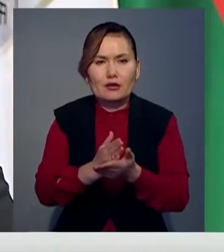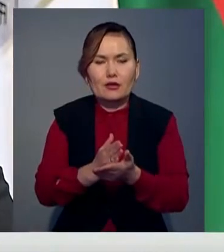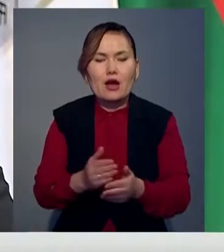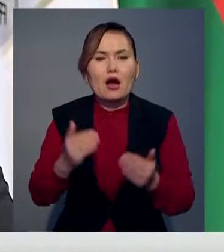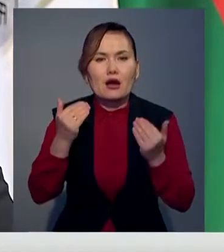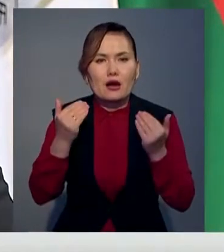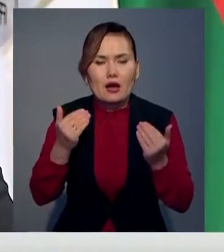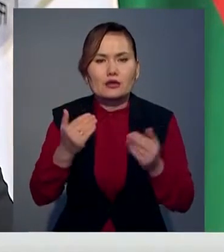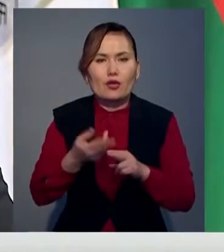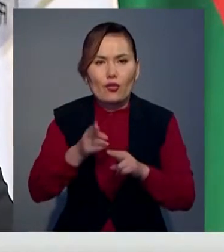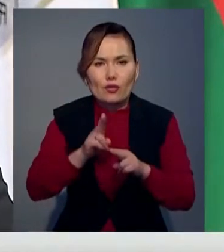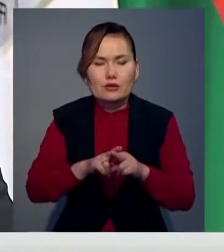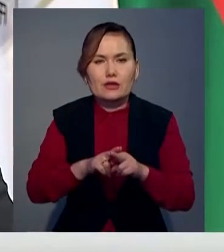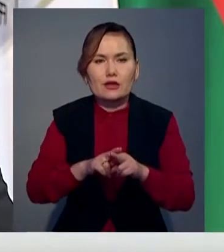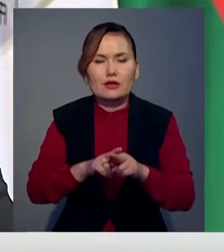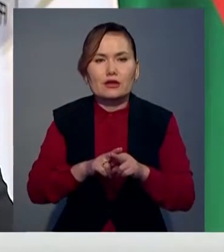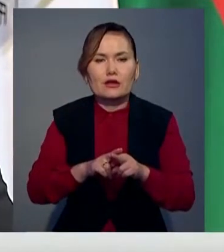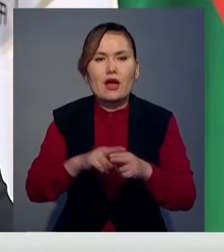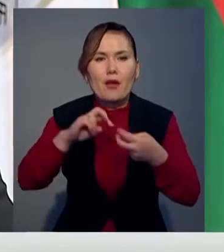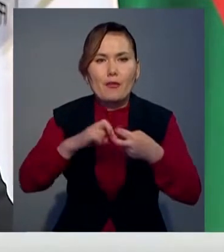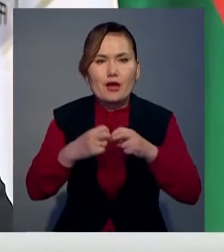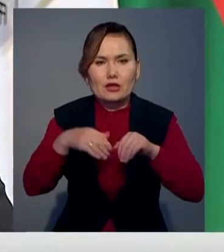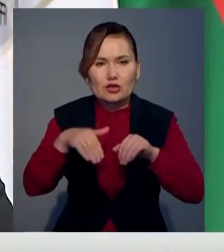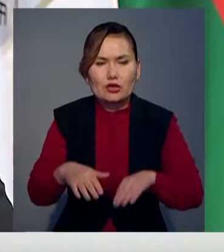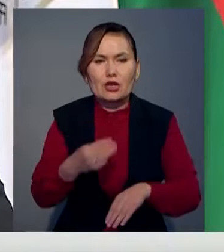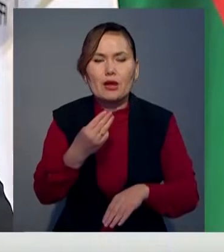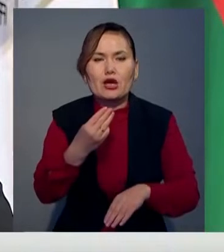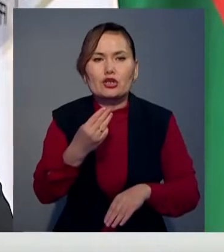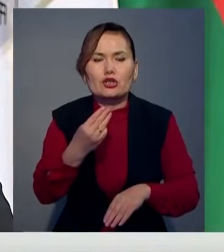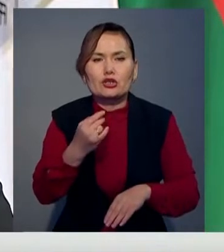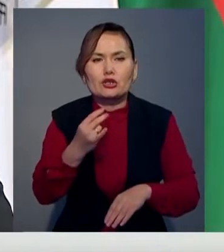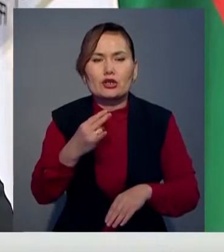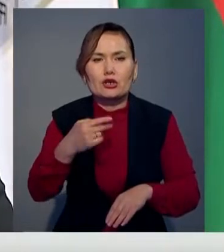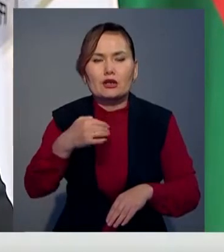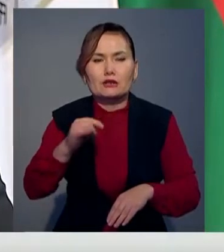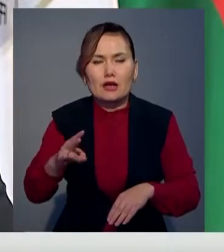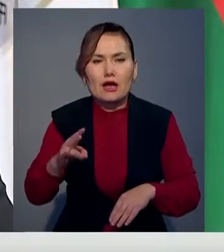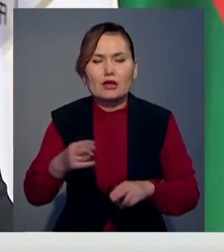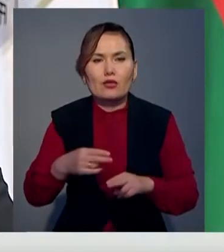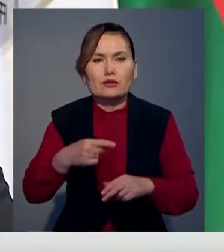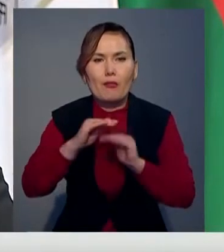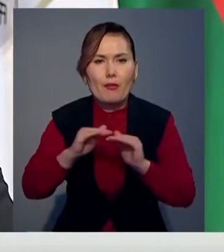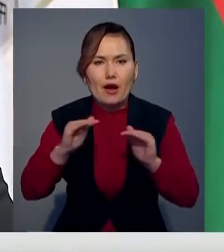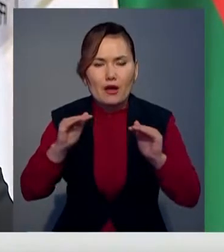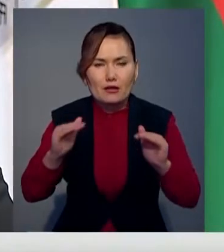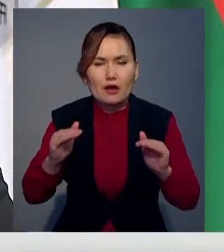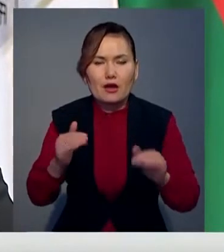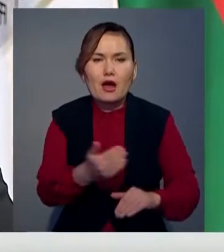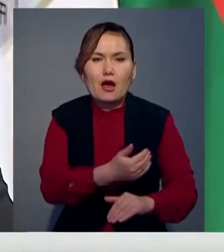Қазір енді сол Шыңғыс ханның ұрпақтарын дүниеге таныту үшін біз бір үлкен